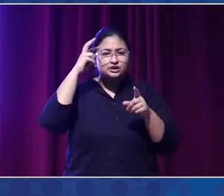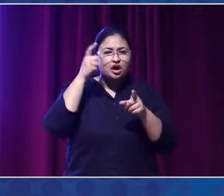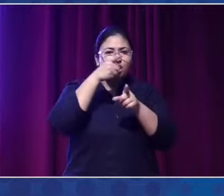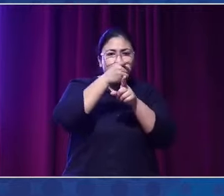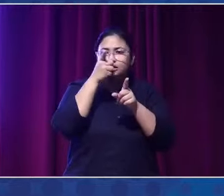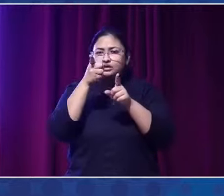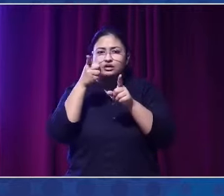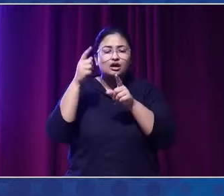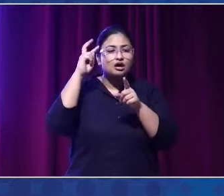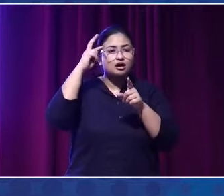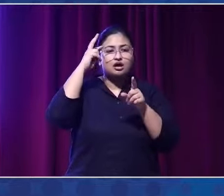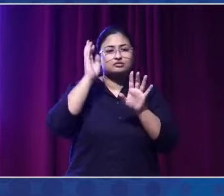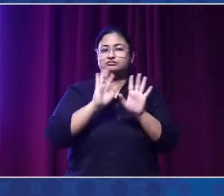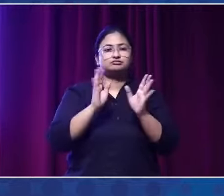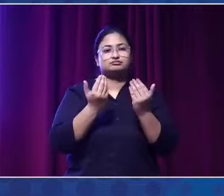सकता।